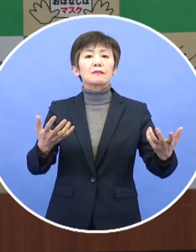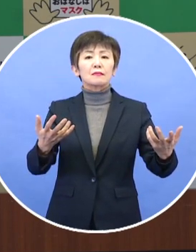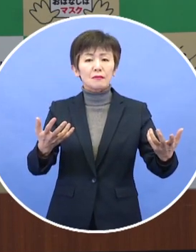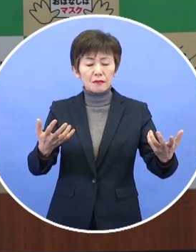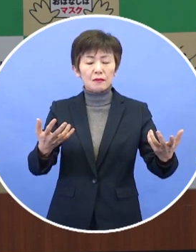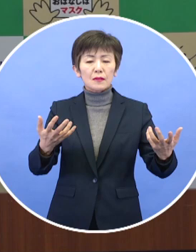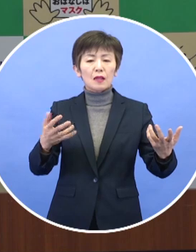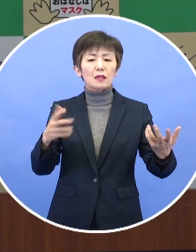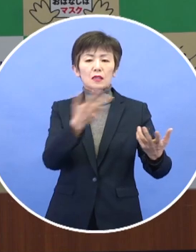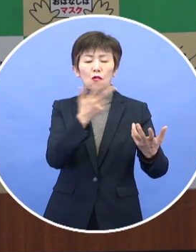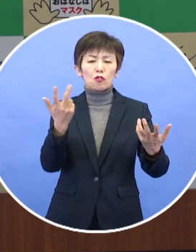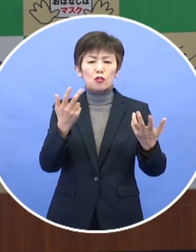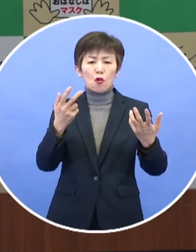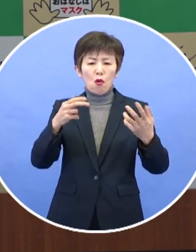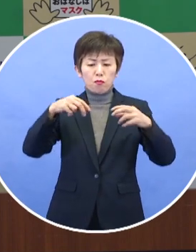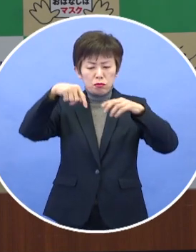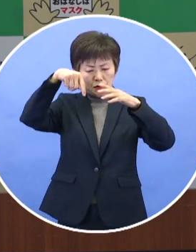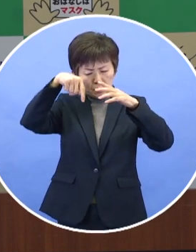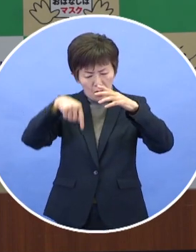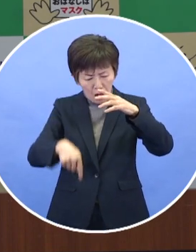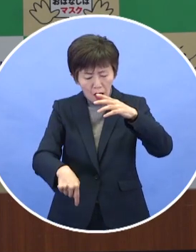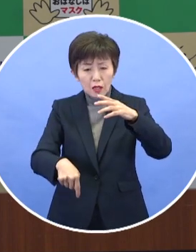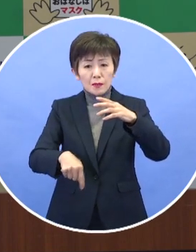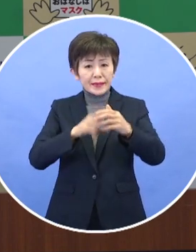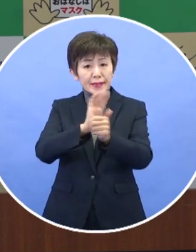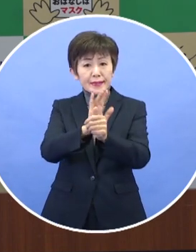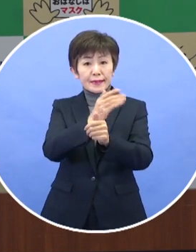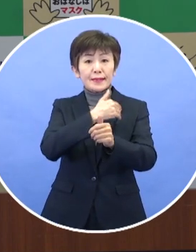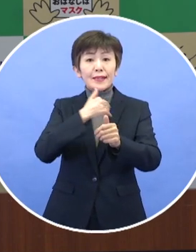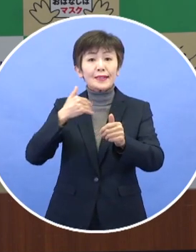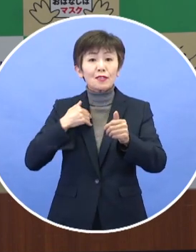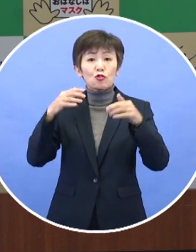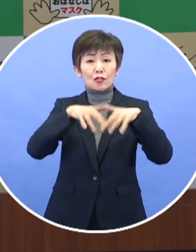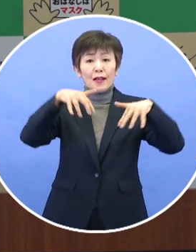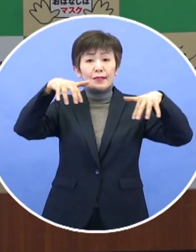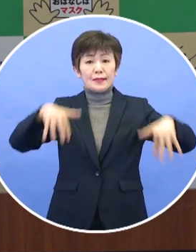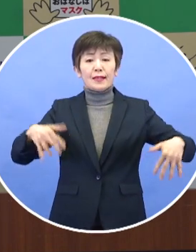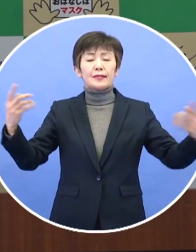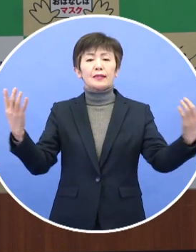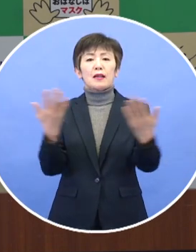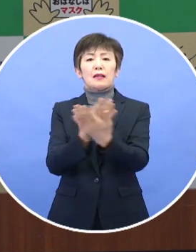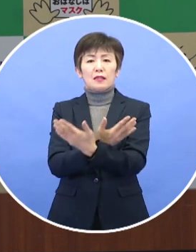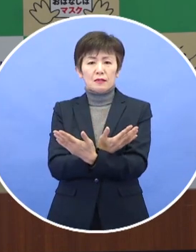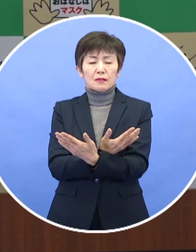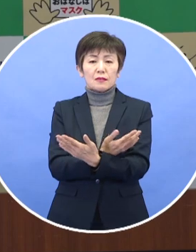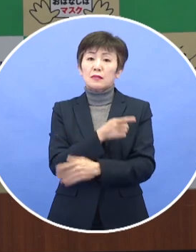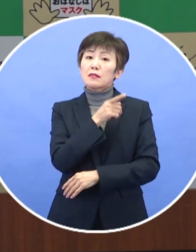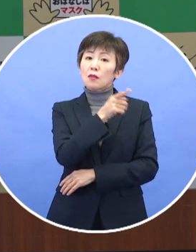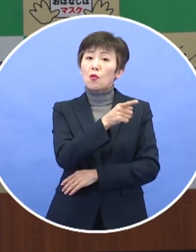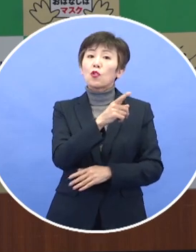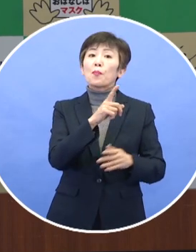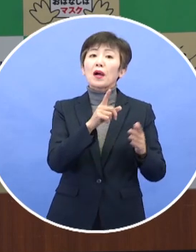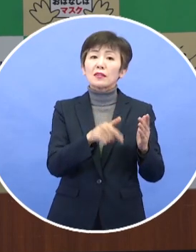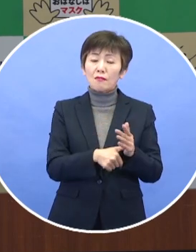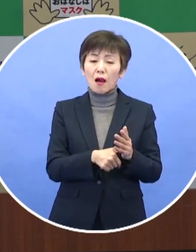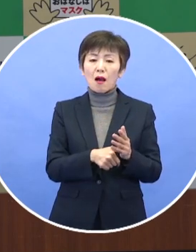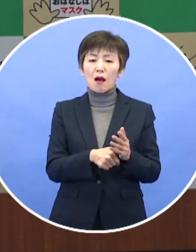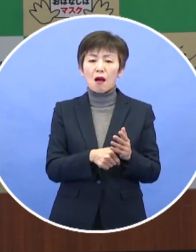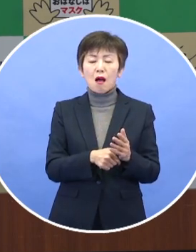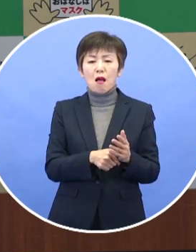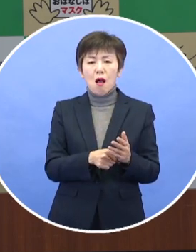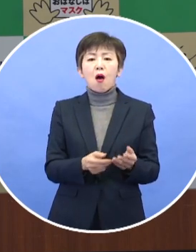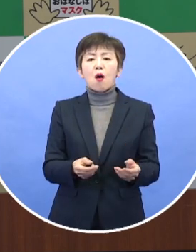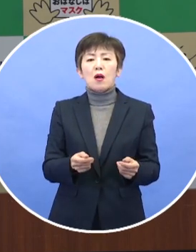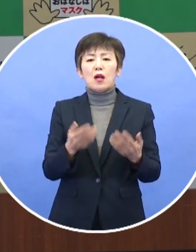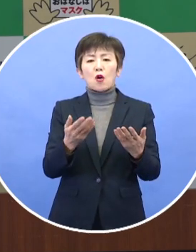深掘りができるようにする、こういうことをやらせていただきます。また合わせてですね、この子ども未来課の方に放課後子どもクラブは